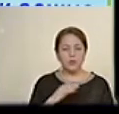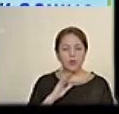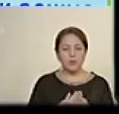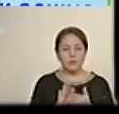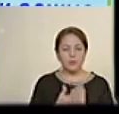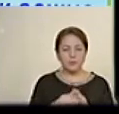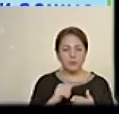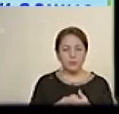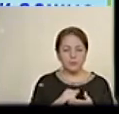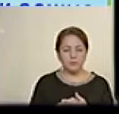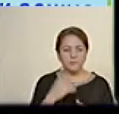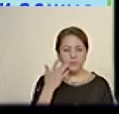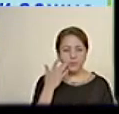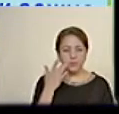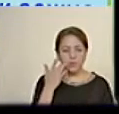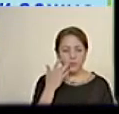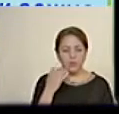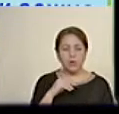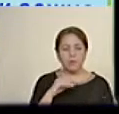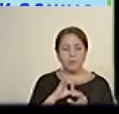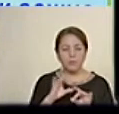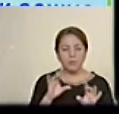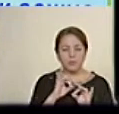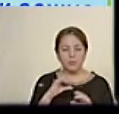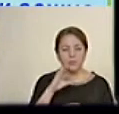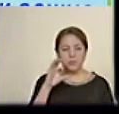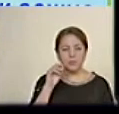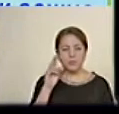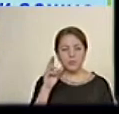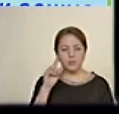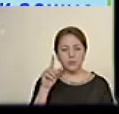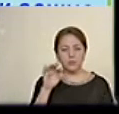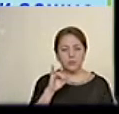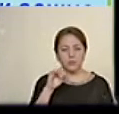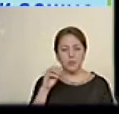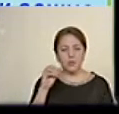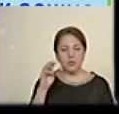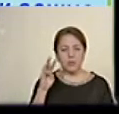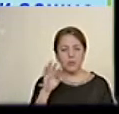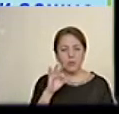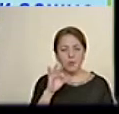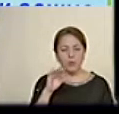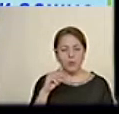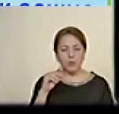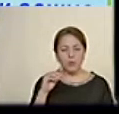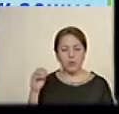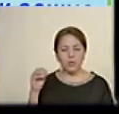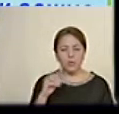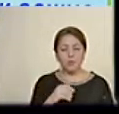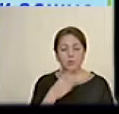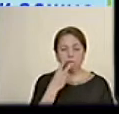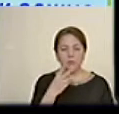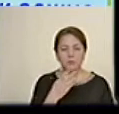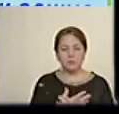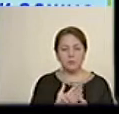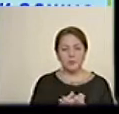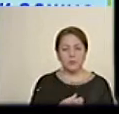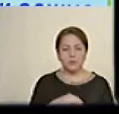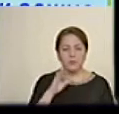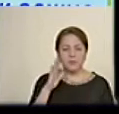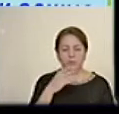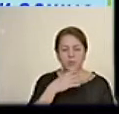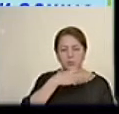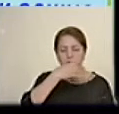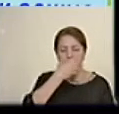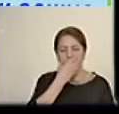Обстоятельства причины всегда поясняют сказуемое. Обратимся, ребята, к примерам. В жаркую летнюю